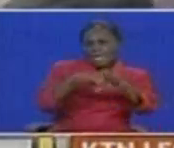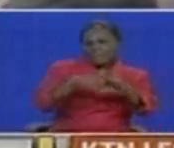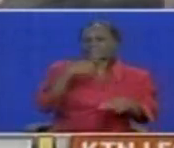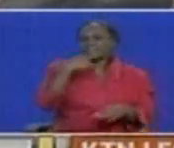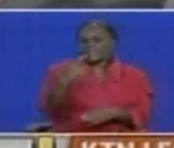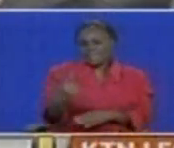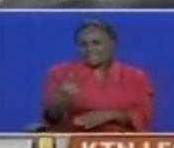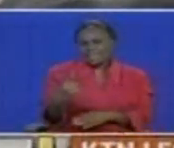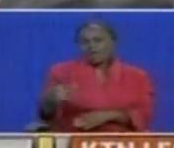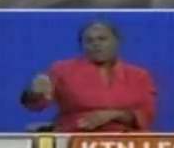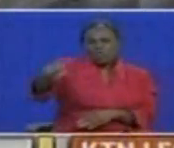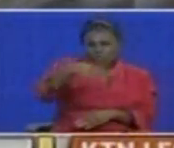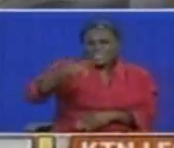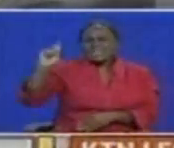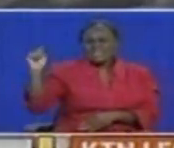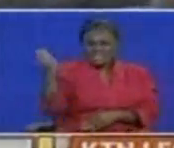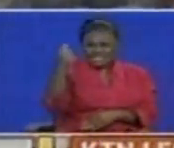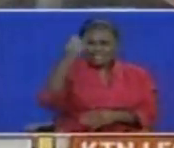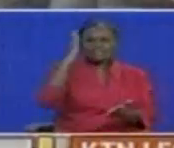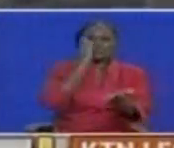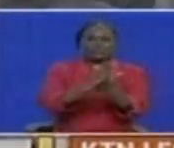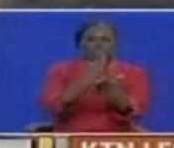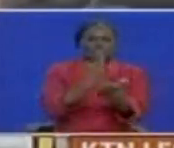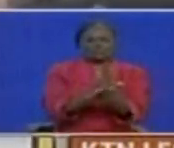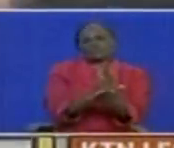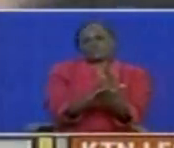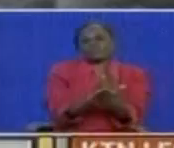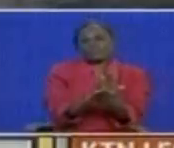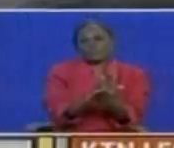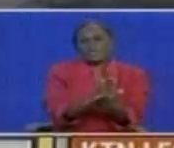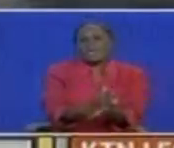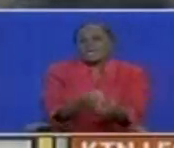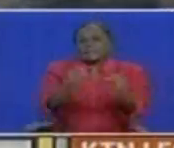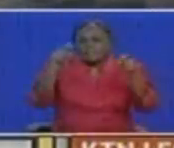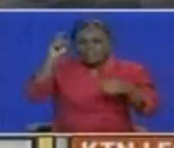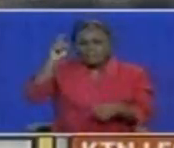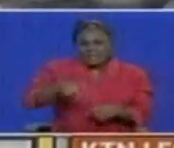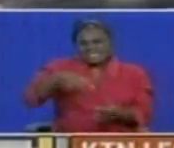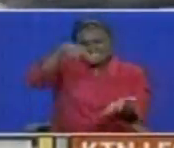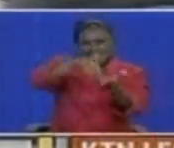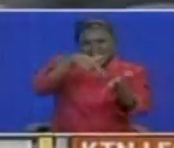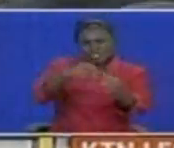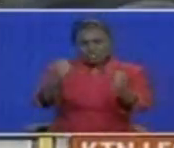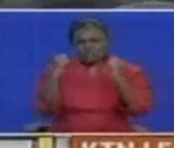kwamba sisi ndio wa Kenya halisi na tutasimama imara.